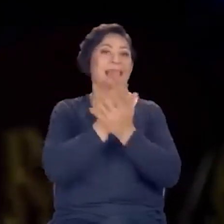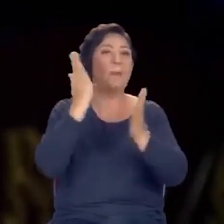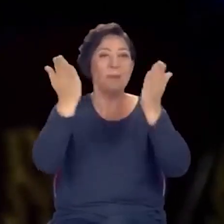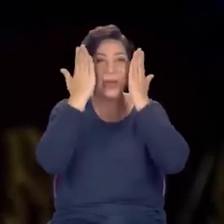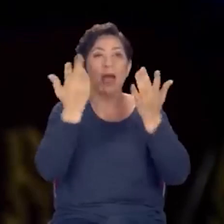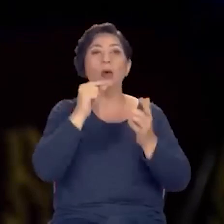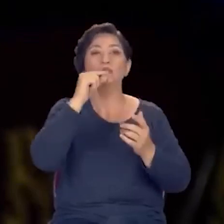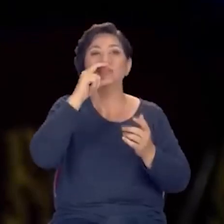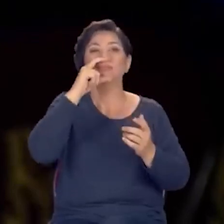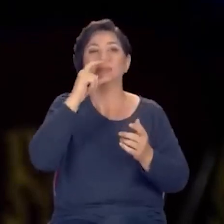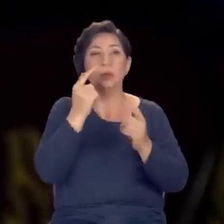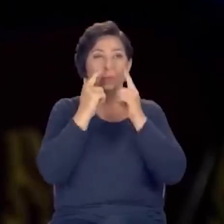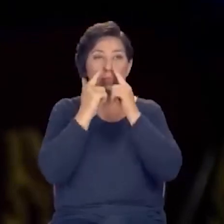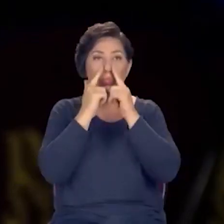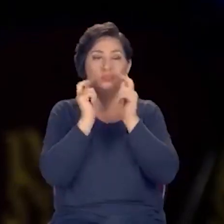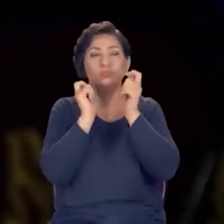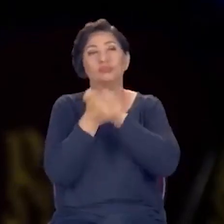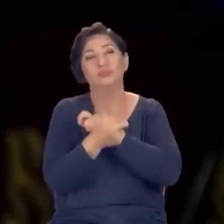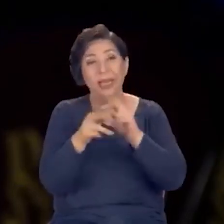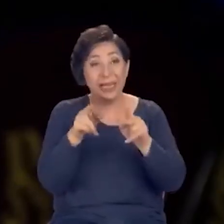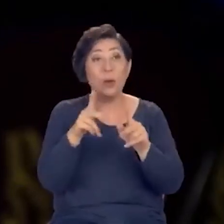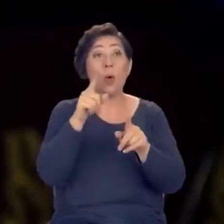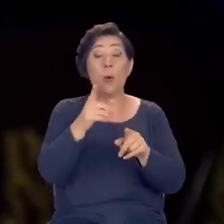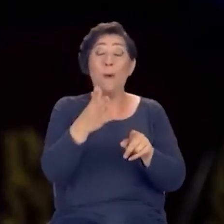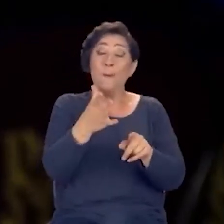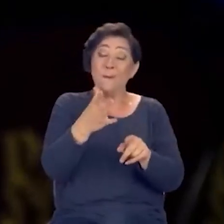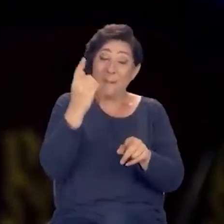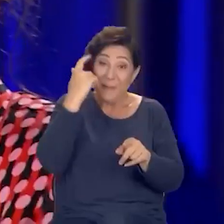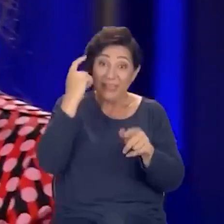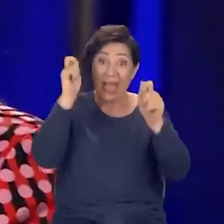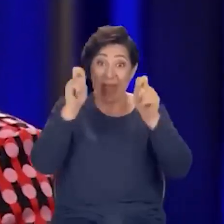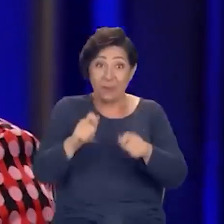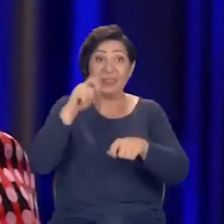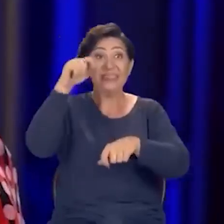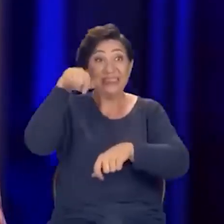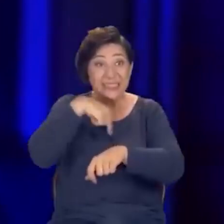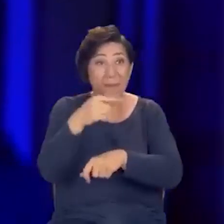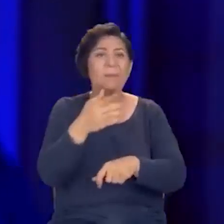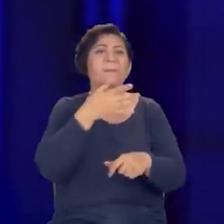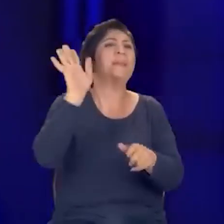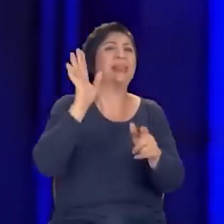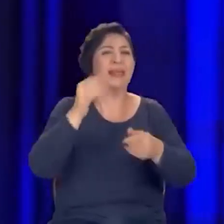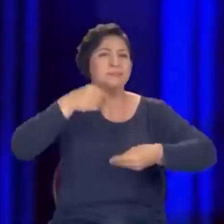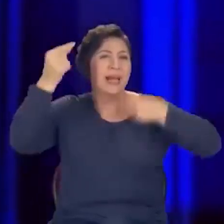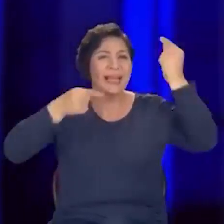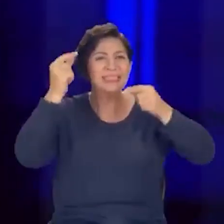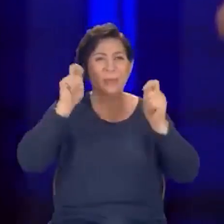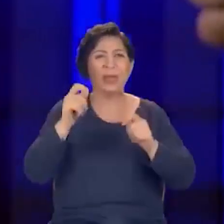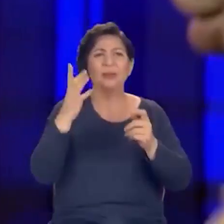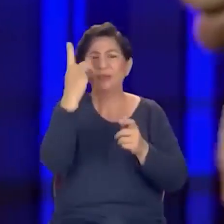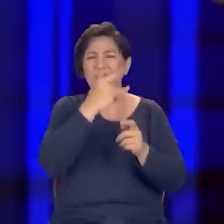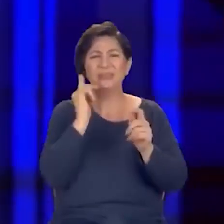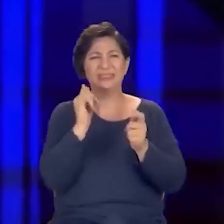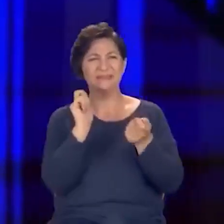büyütmek veya burunlarını değiştirmek gibi. Bunu da o bilinçle yaptıkları zaman, yani bilinçsiz bir şekilde yaptıkları zaman hoş olmayan